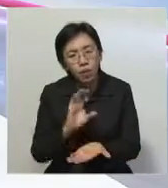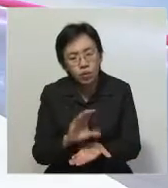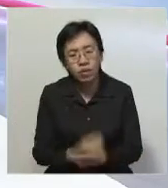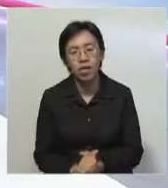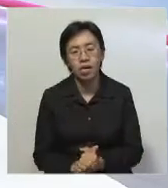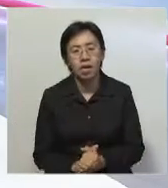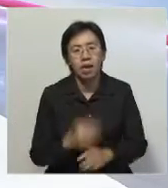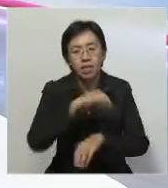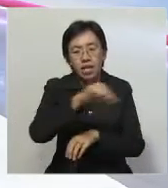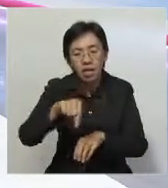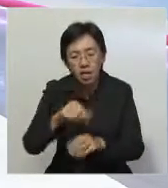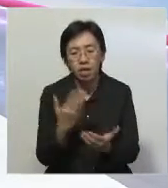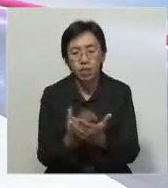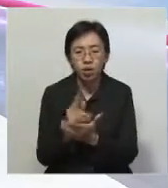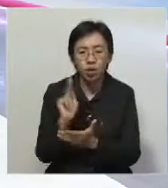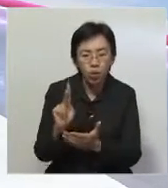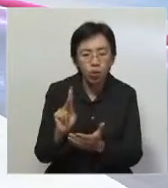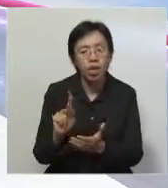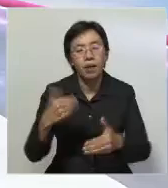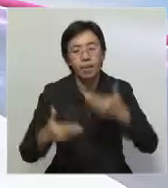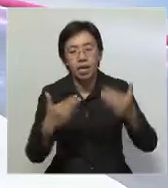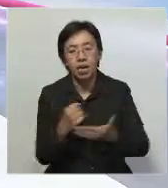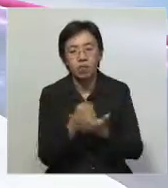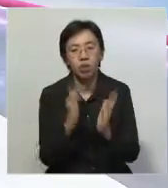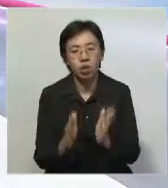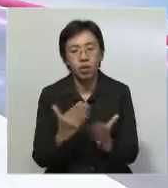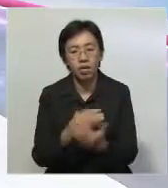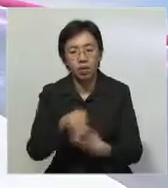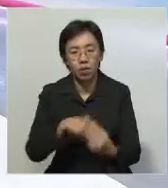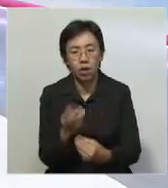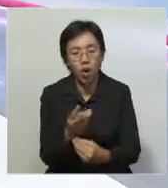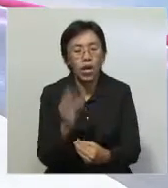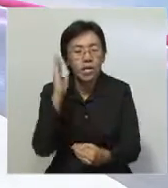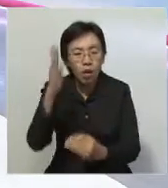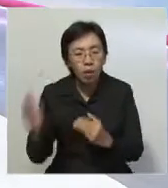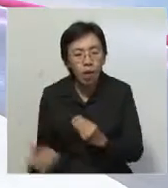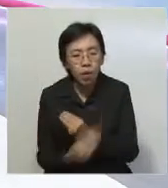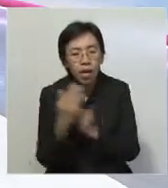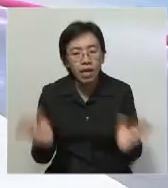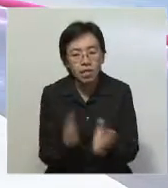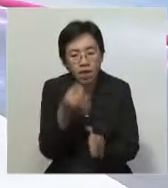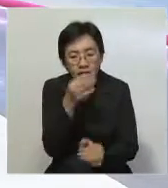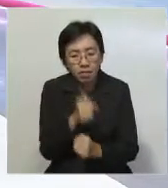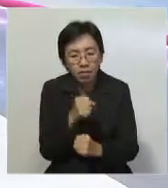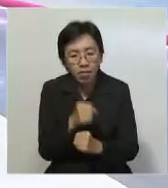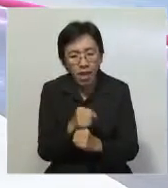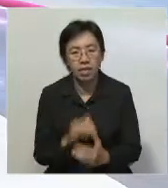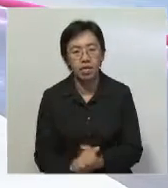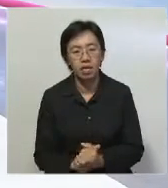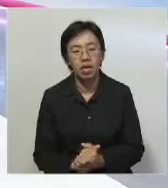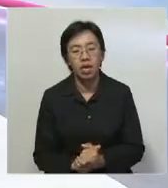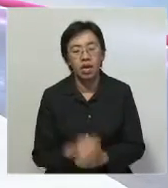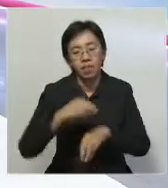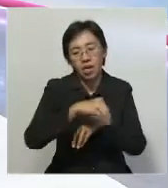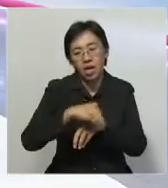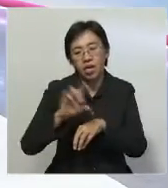ำเลแล้วก็มีสินเชื่อรองรับในงานมหกรรมช่วยเหลือผู้มีรายได้น้อยให้มีงานทำนะคะภายใต้โครงการ100แบรนด์แฟรนไ